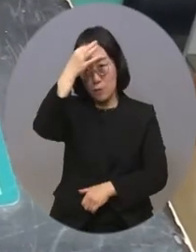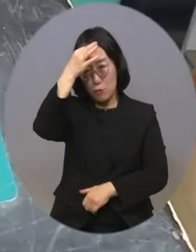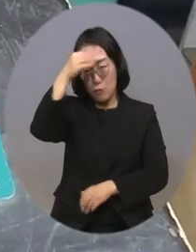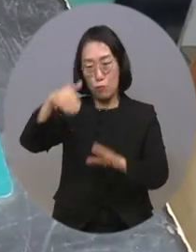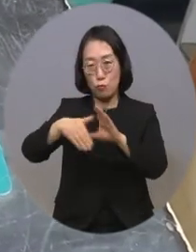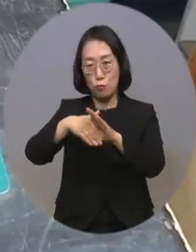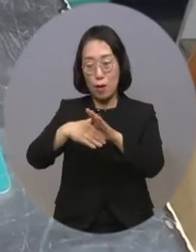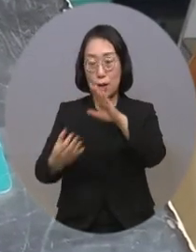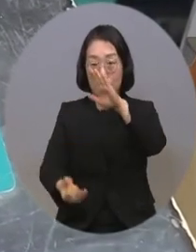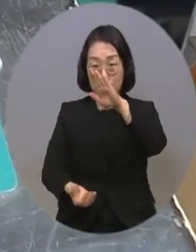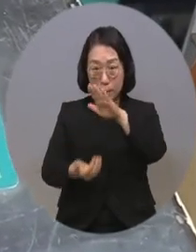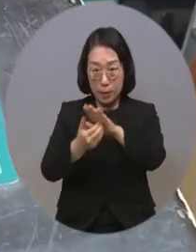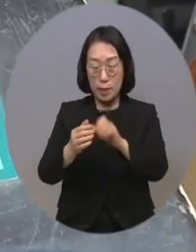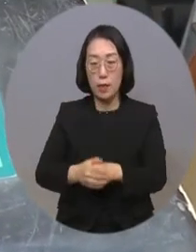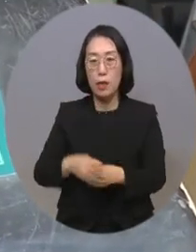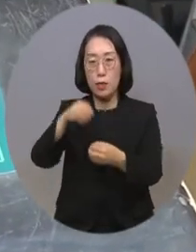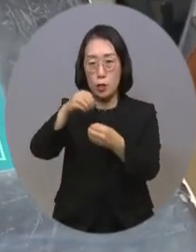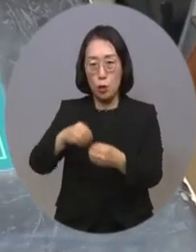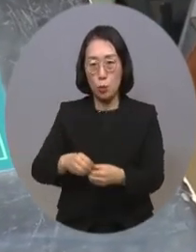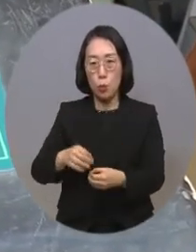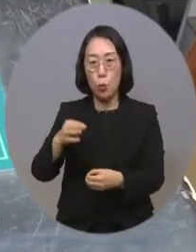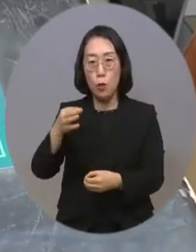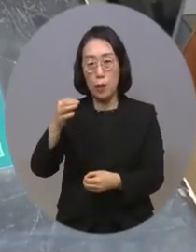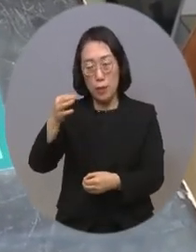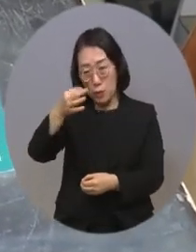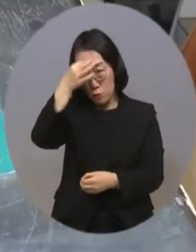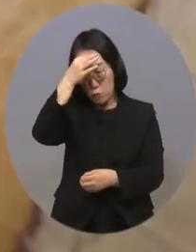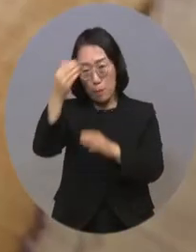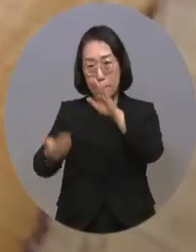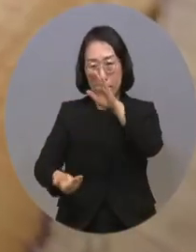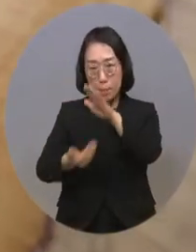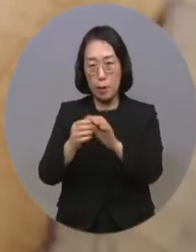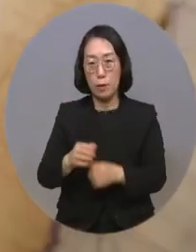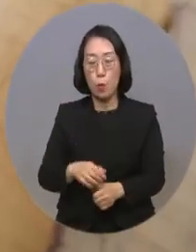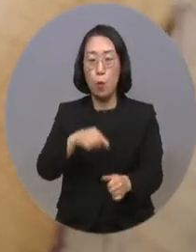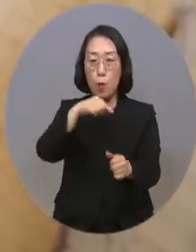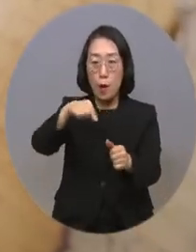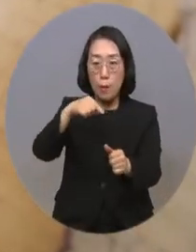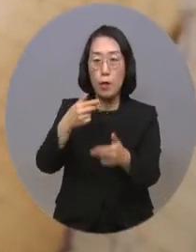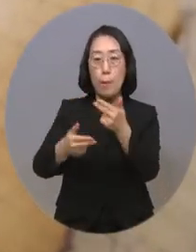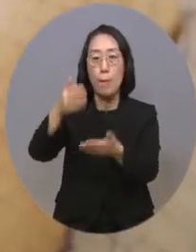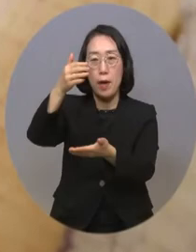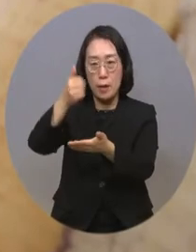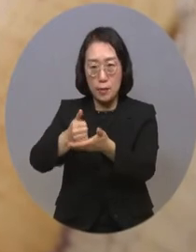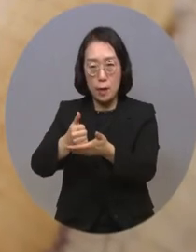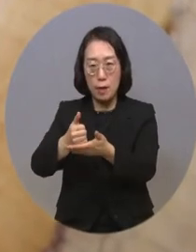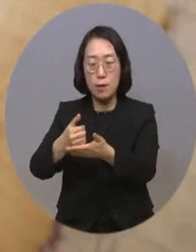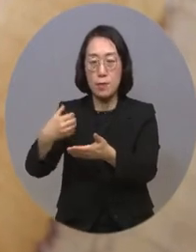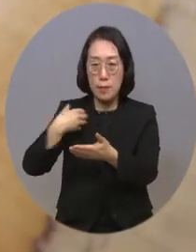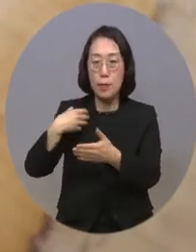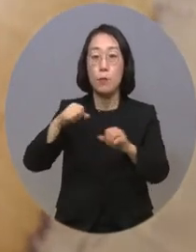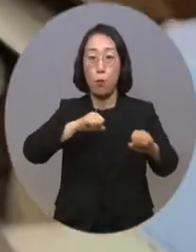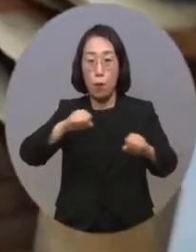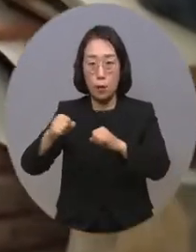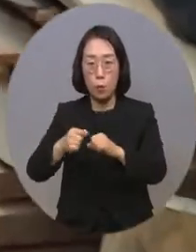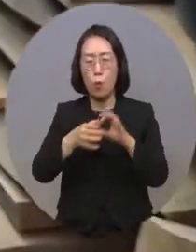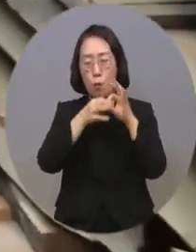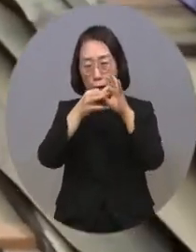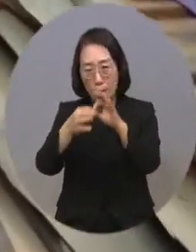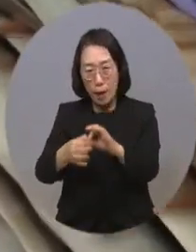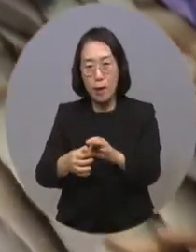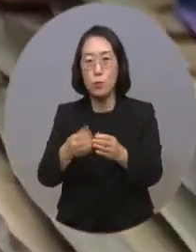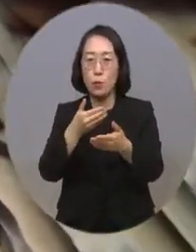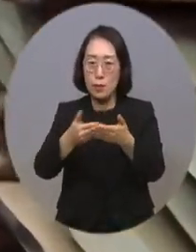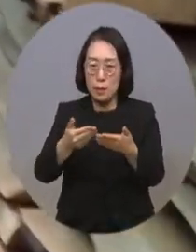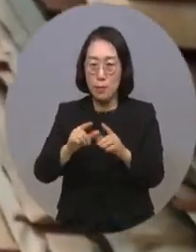한국예술문화명인, 대한민국 전통명장, 대한민국 아카데미 미술협회장으로 활동하면서 지역에서 꾸준히